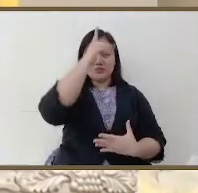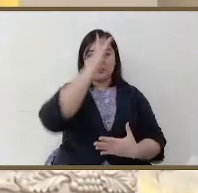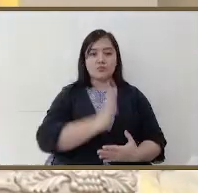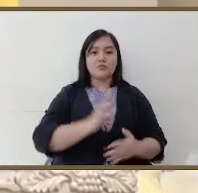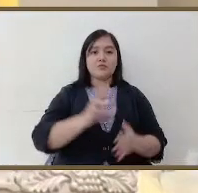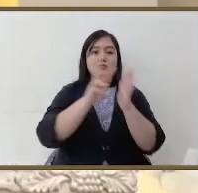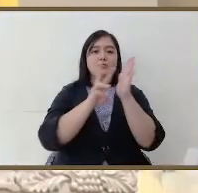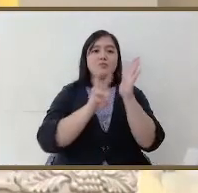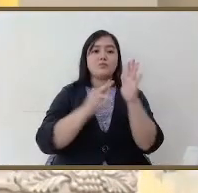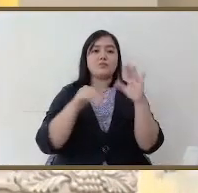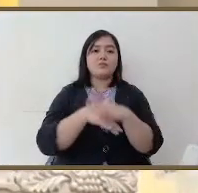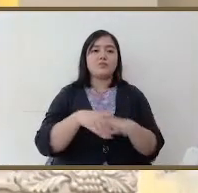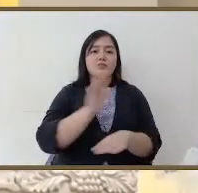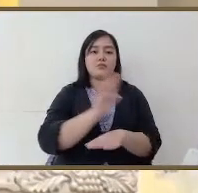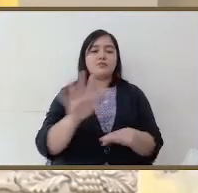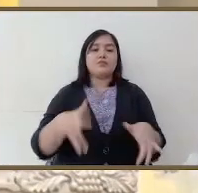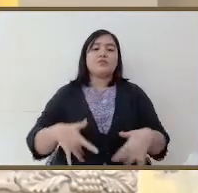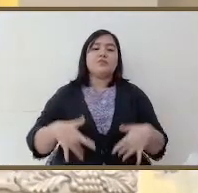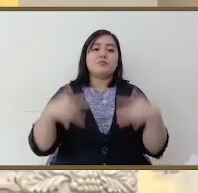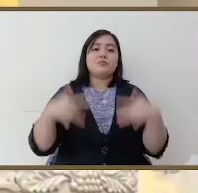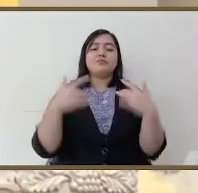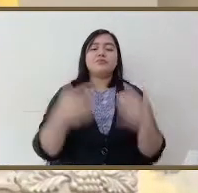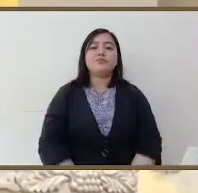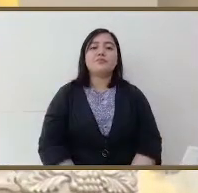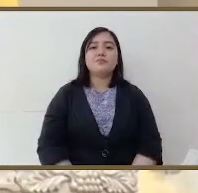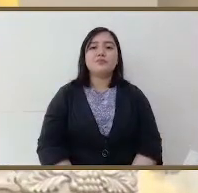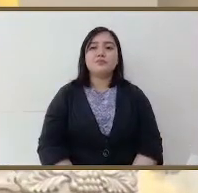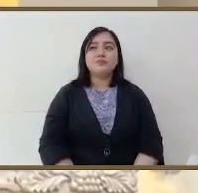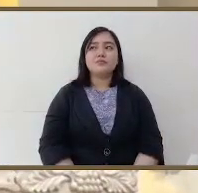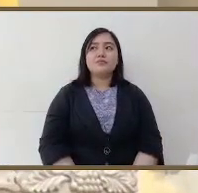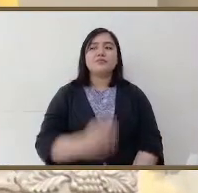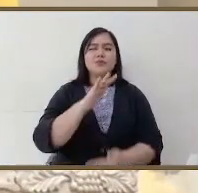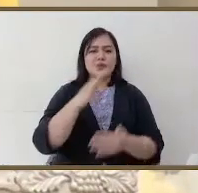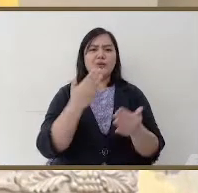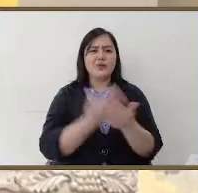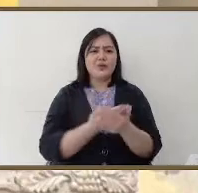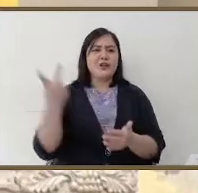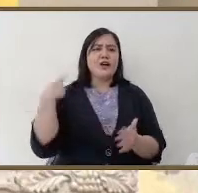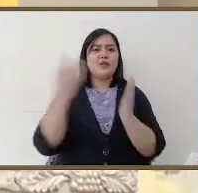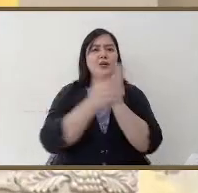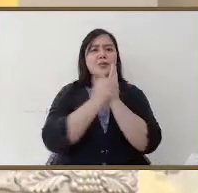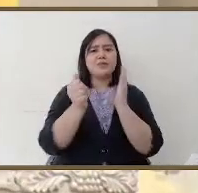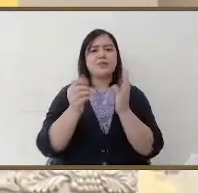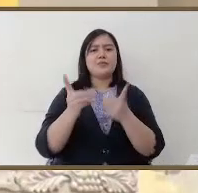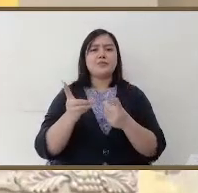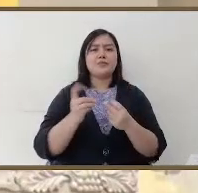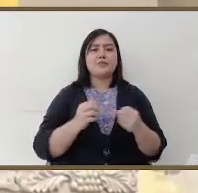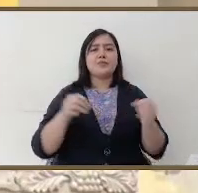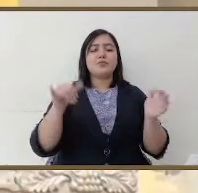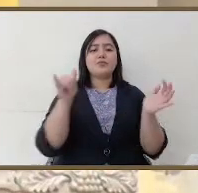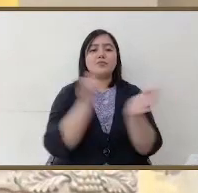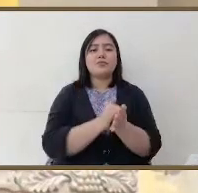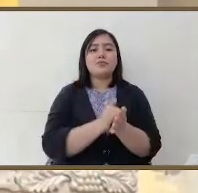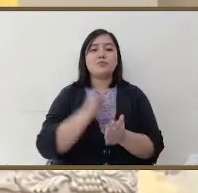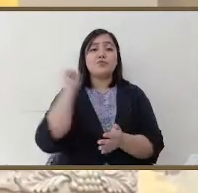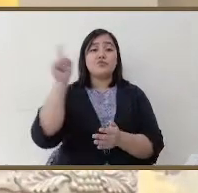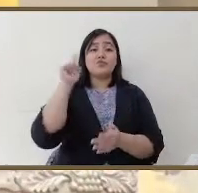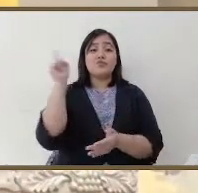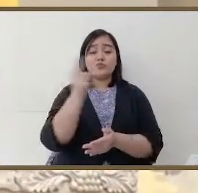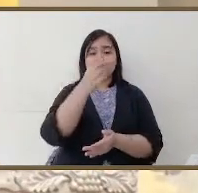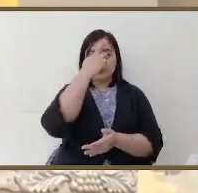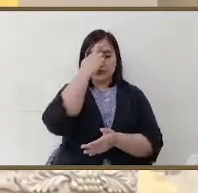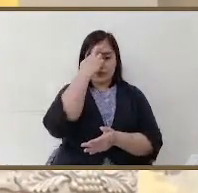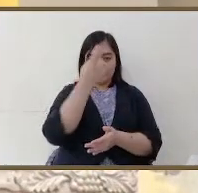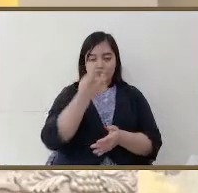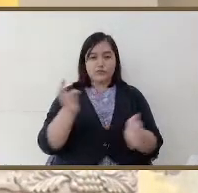Everyone is free to do that. Everyone is able to do that. only realize that